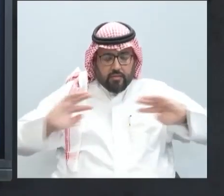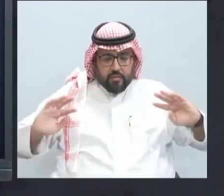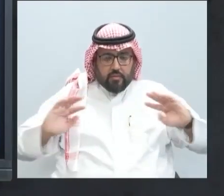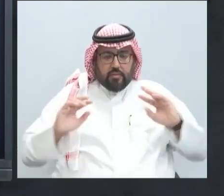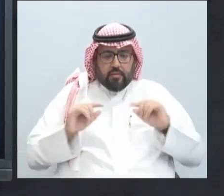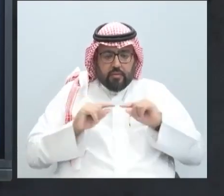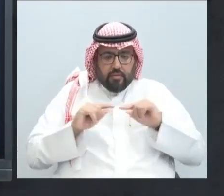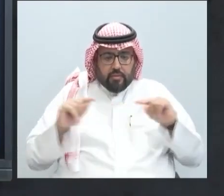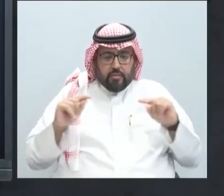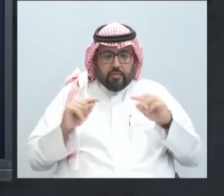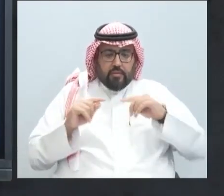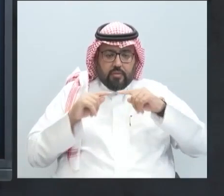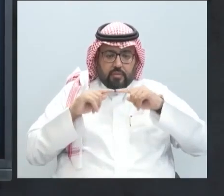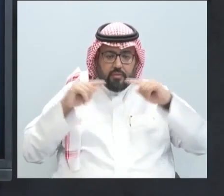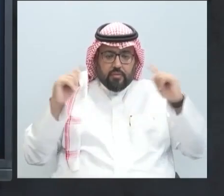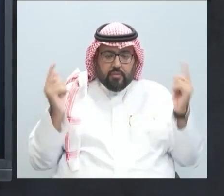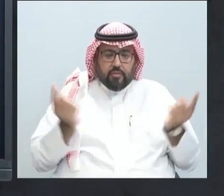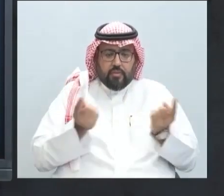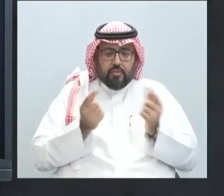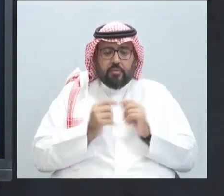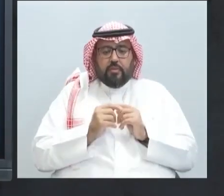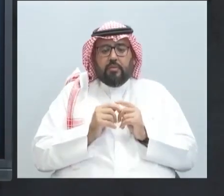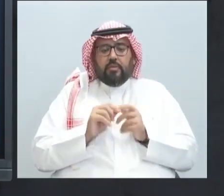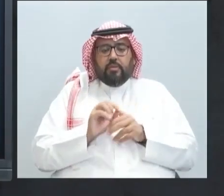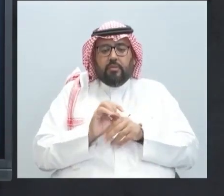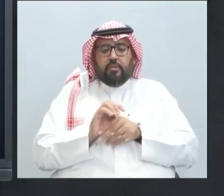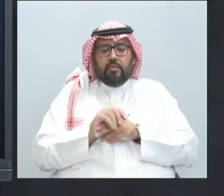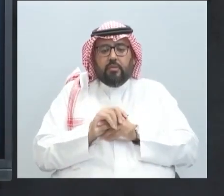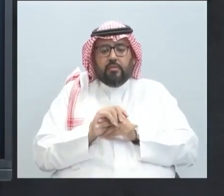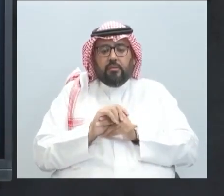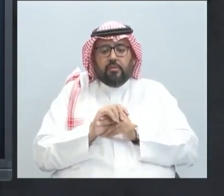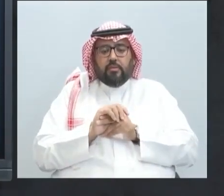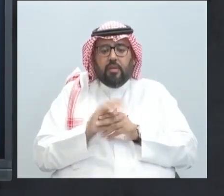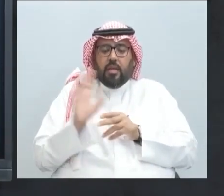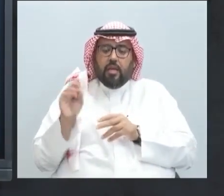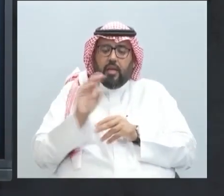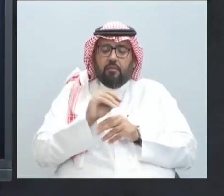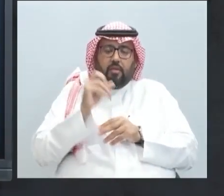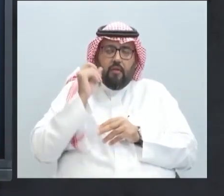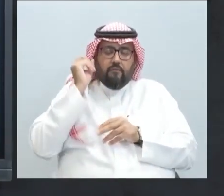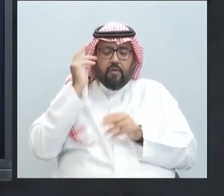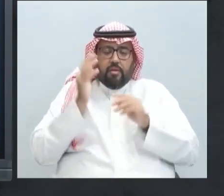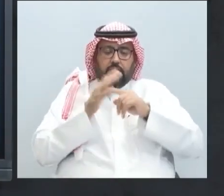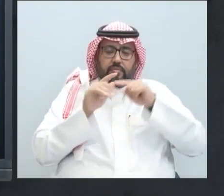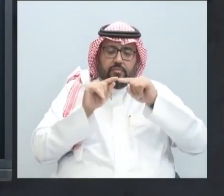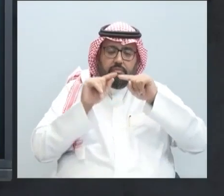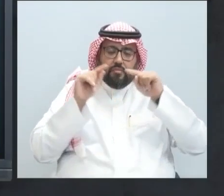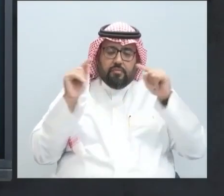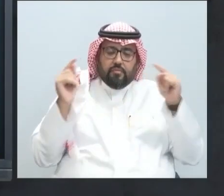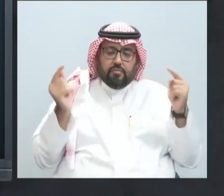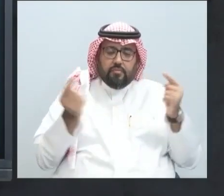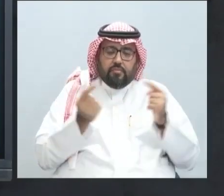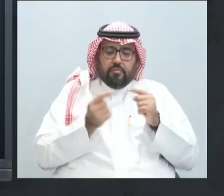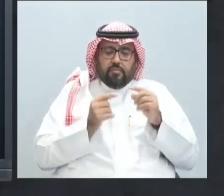الشقيقه والجهه الاخرى لهذا الخيط مرتبطه مع المركزات وبنفس الفكره في الجانب الاخر من الخليه سوف